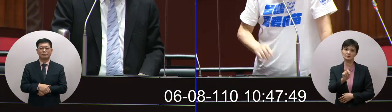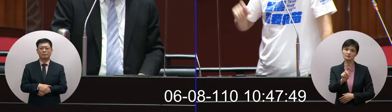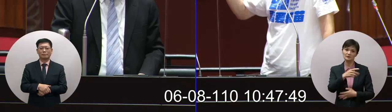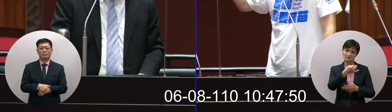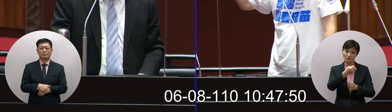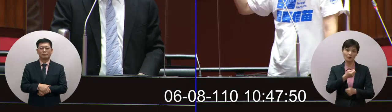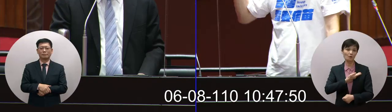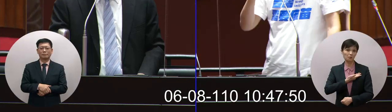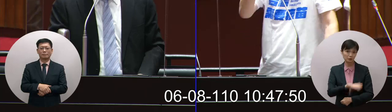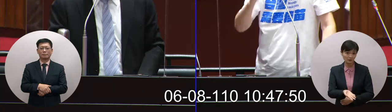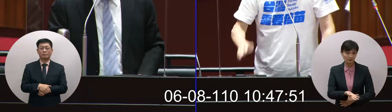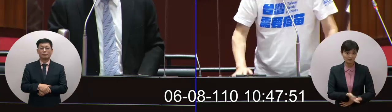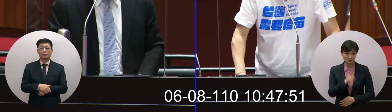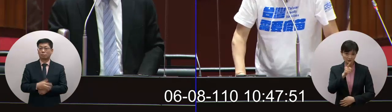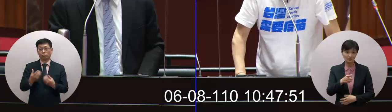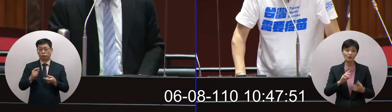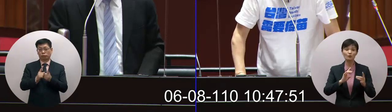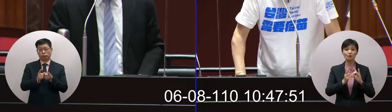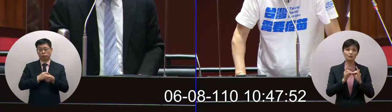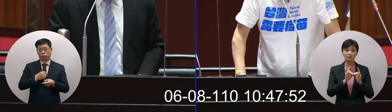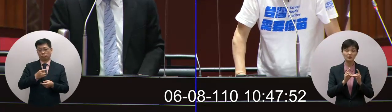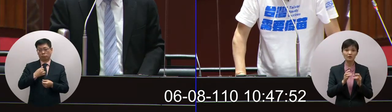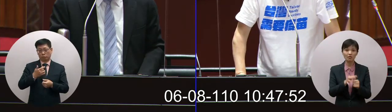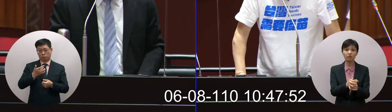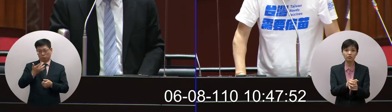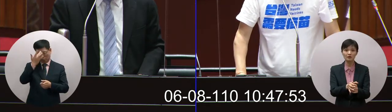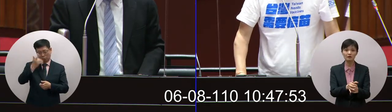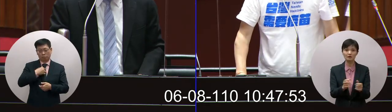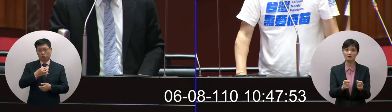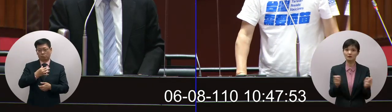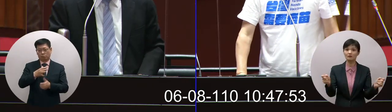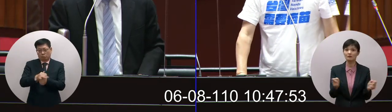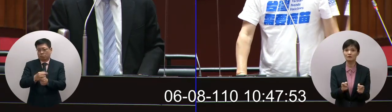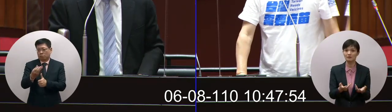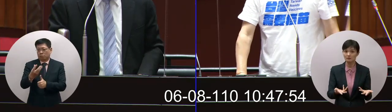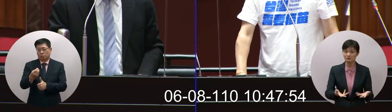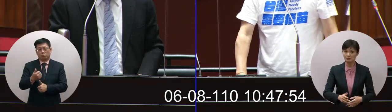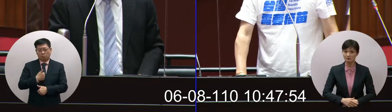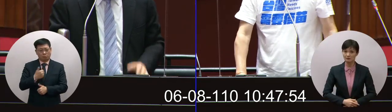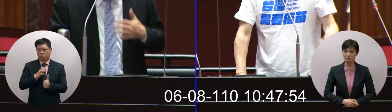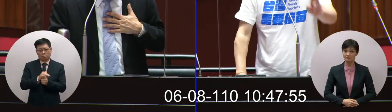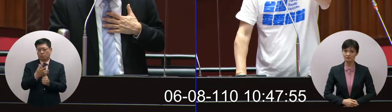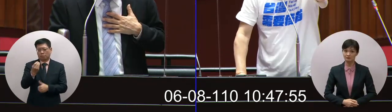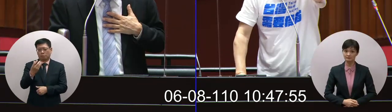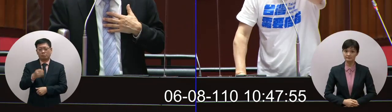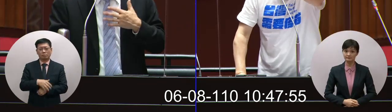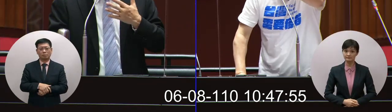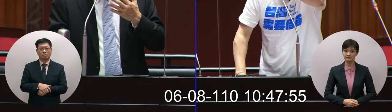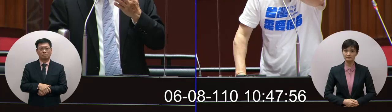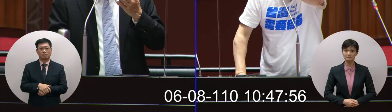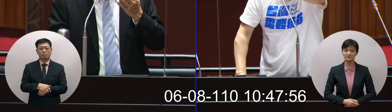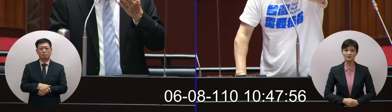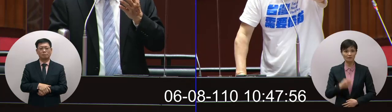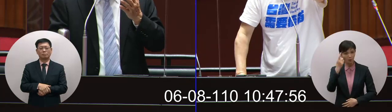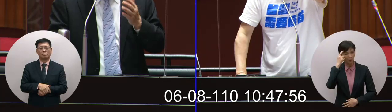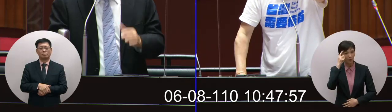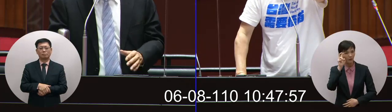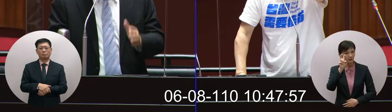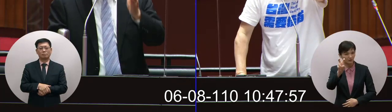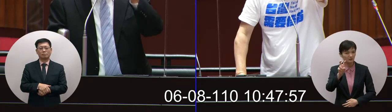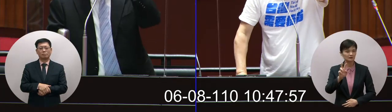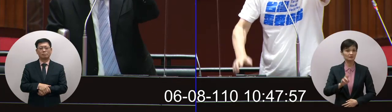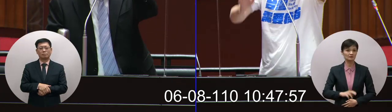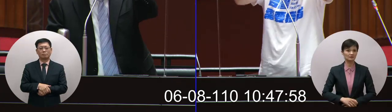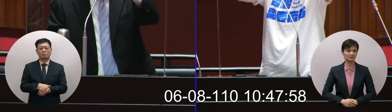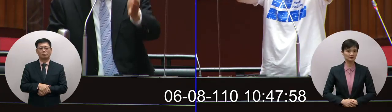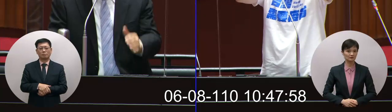卡多久？这个问题你 没有卡， 你都可以回答了。 讲卡是不对的，我们 人家都20天了，